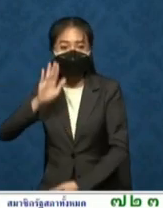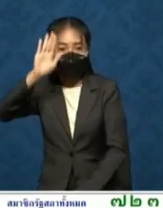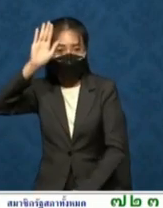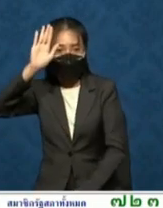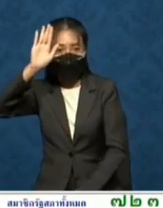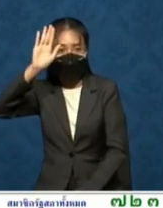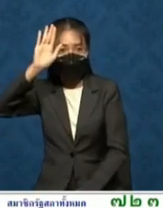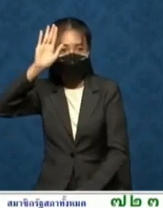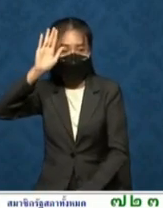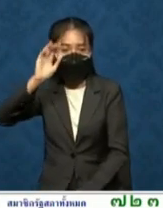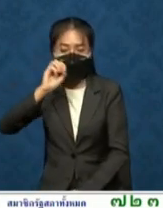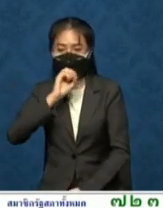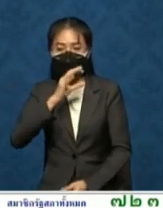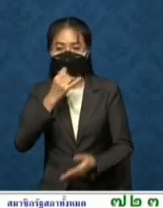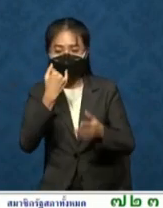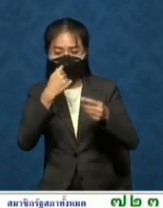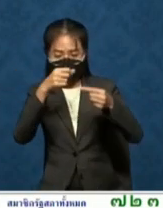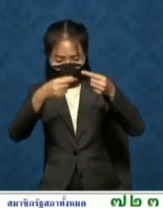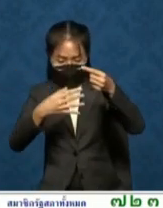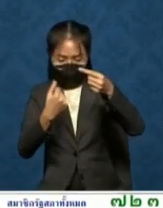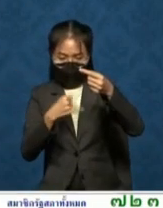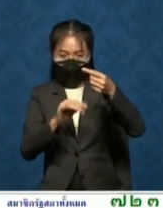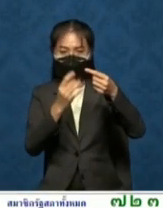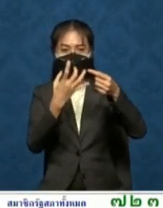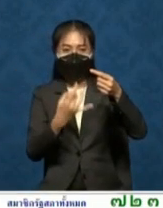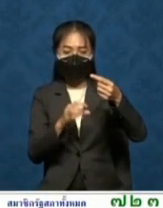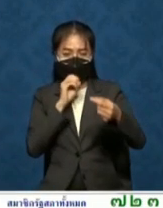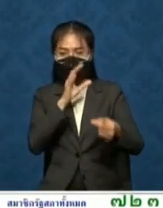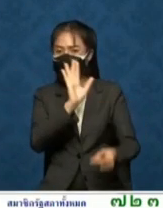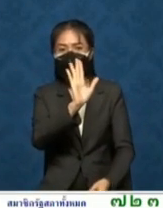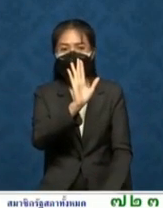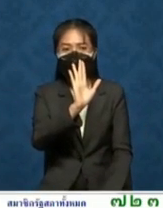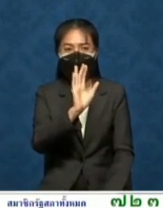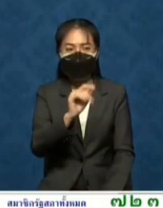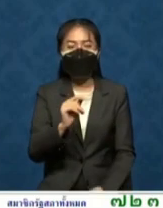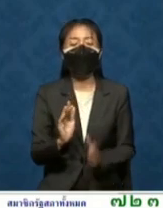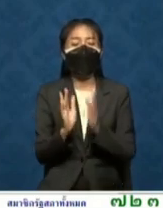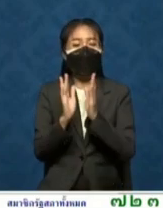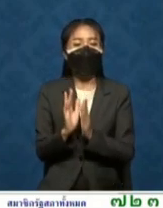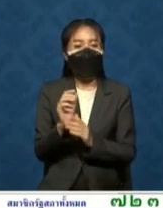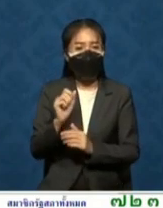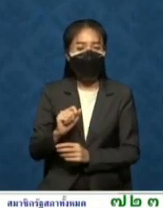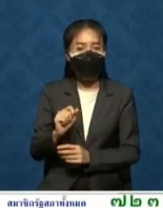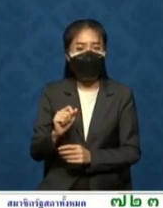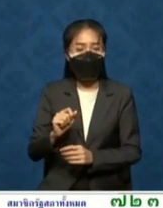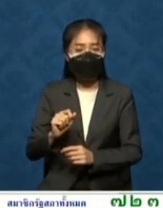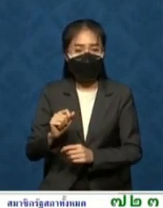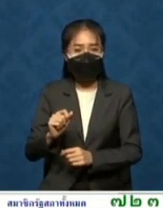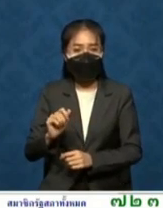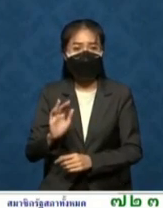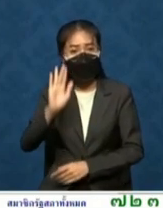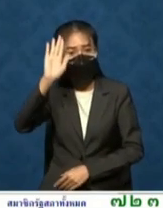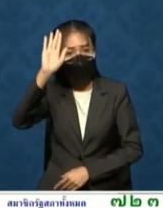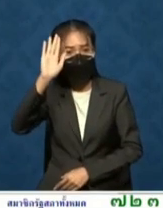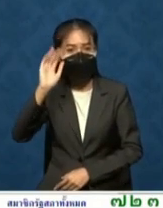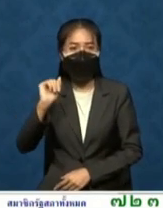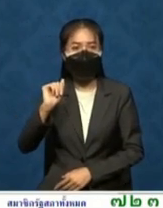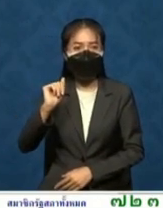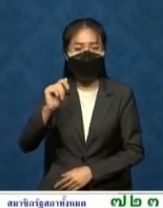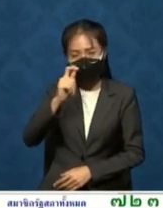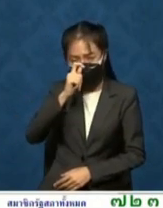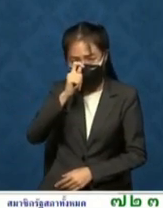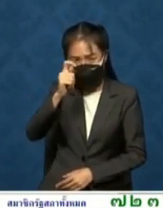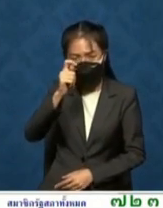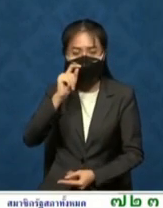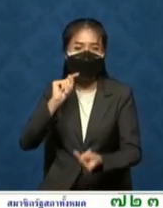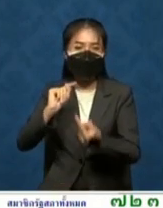ข้อบังคับผิดข้อบังคับข้อไหนอย่างไรนะครับซึ่งผู้ประท้วงเมื่อสักครู่นะครับละเลยนะครับที่จะอ้าง